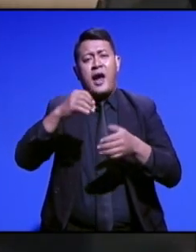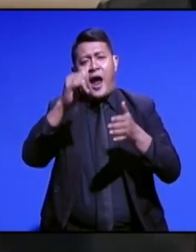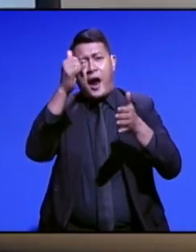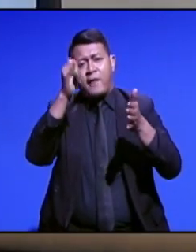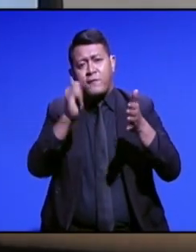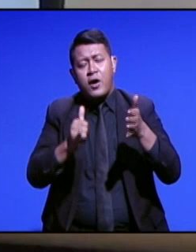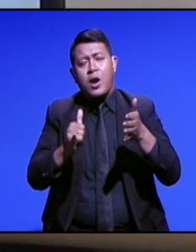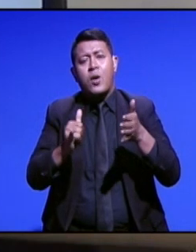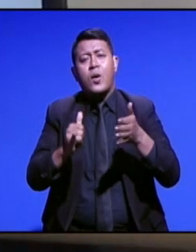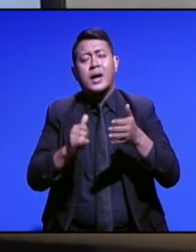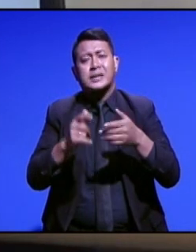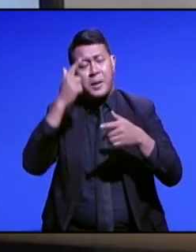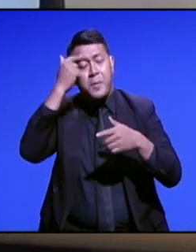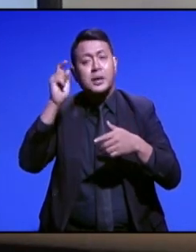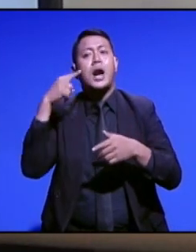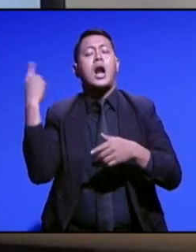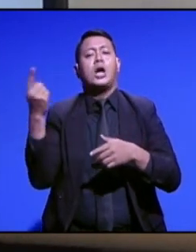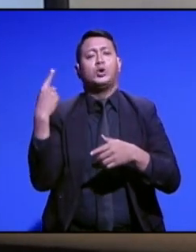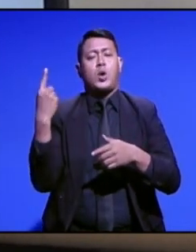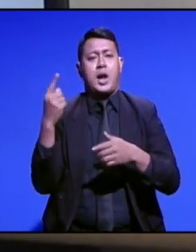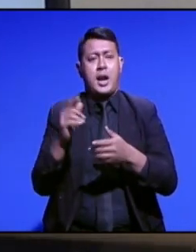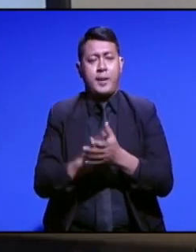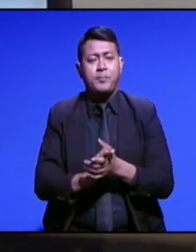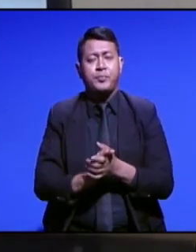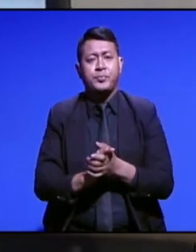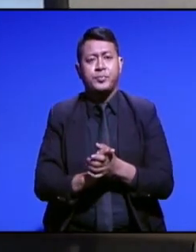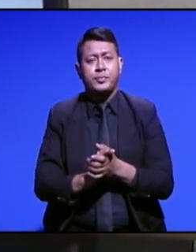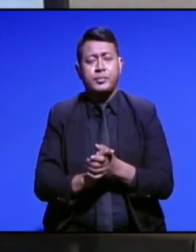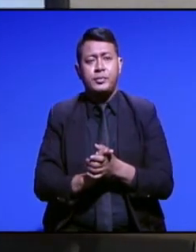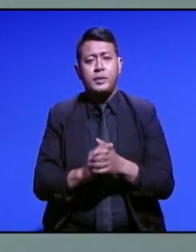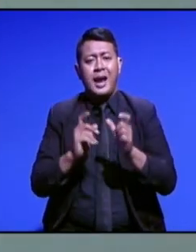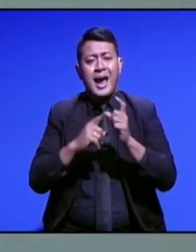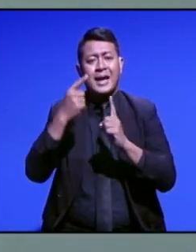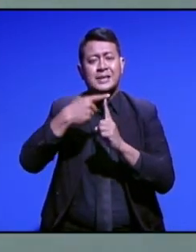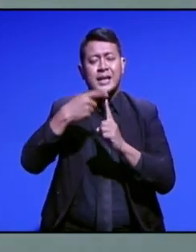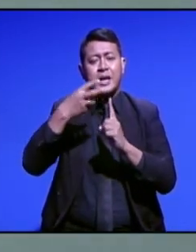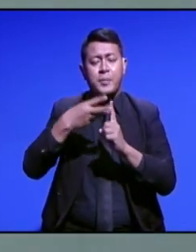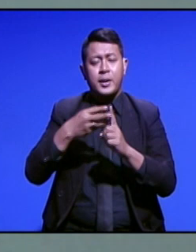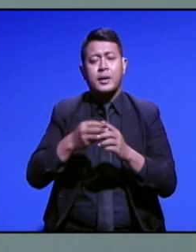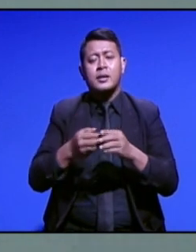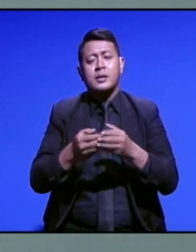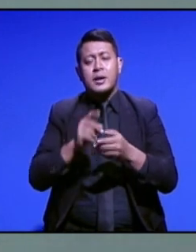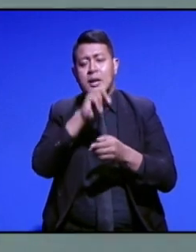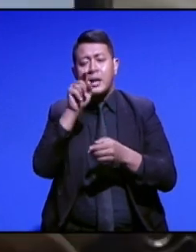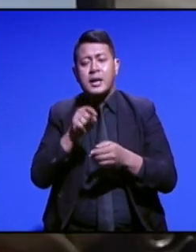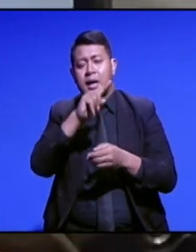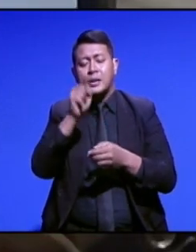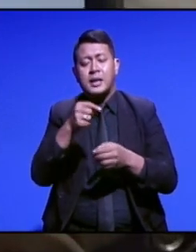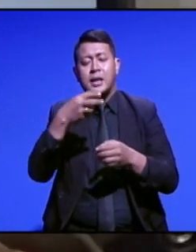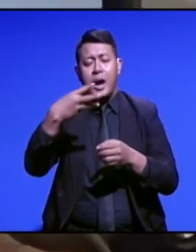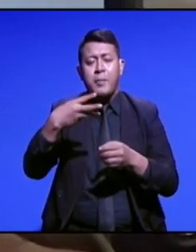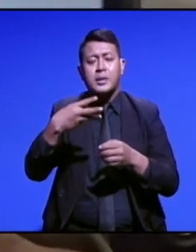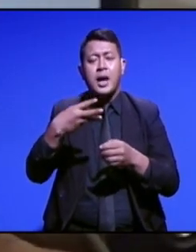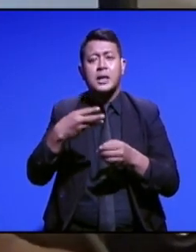EPTA. Produk ujian ini adalah Surat Tanda Tamat Belajar atau STTB. Bahan EPTANAS disiapkan oleh pusat, sedangkan